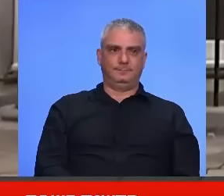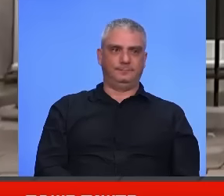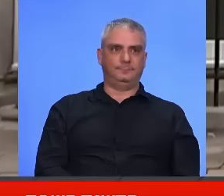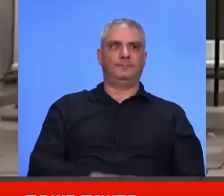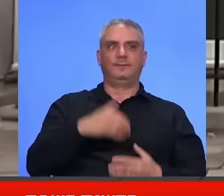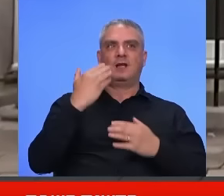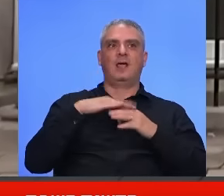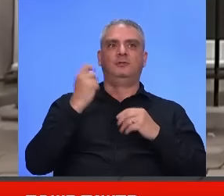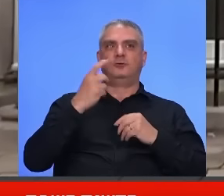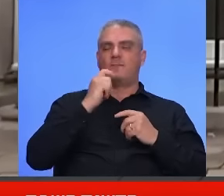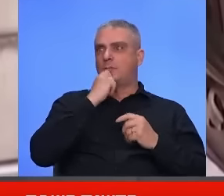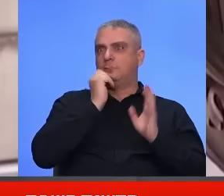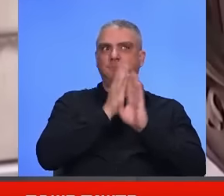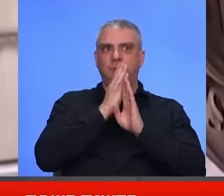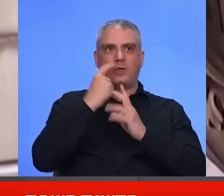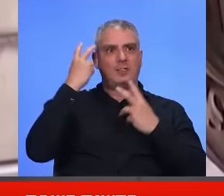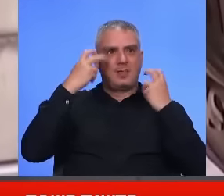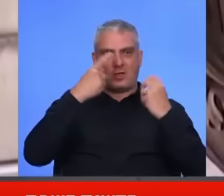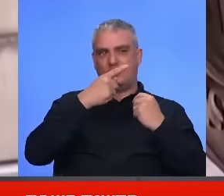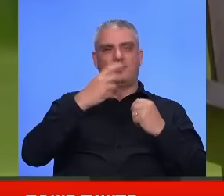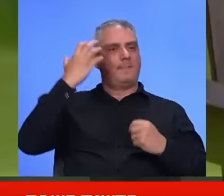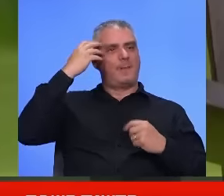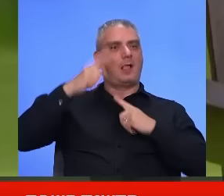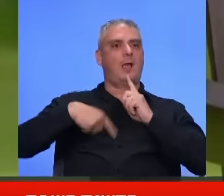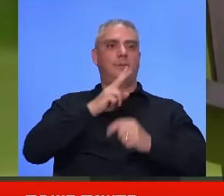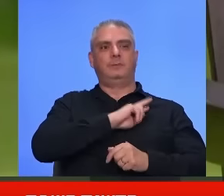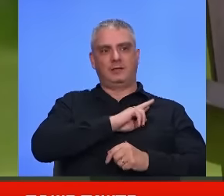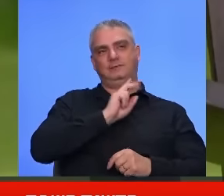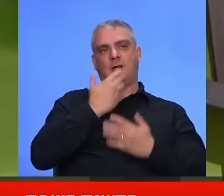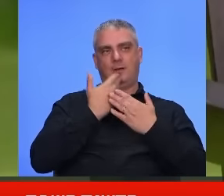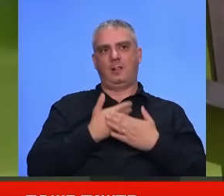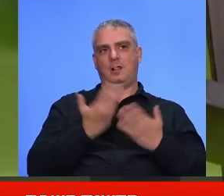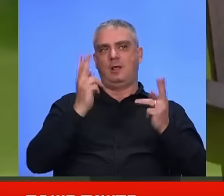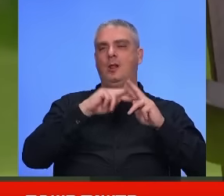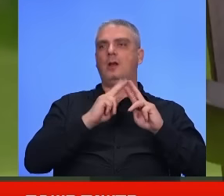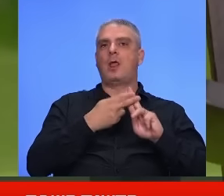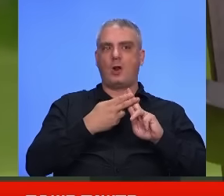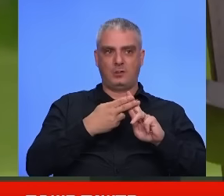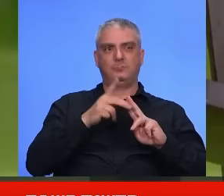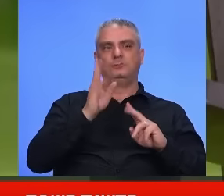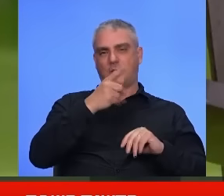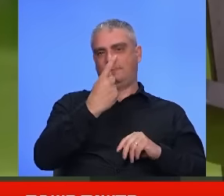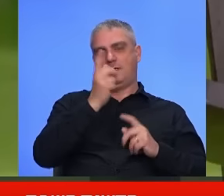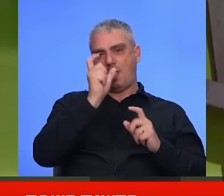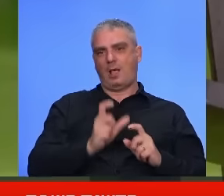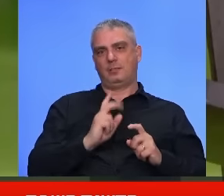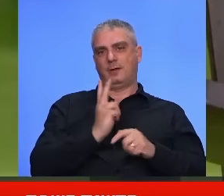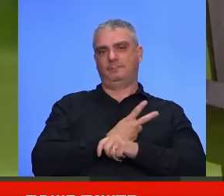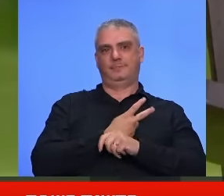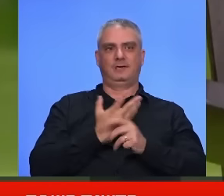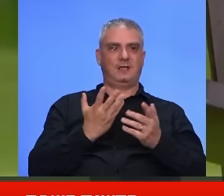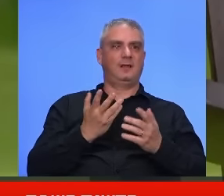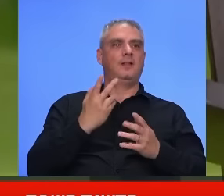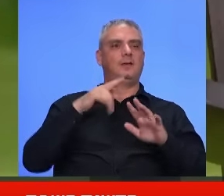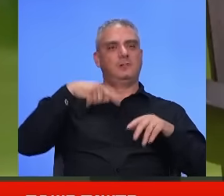בתום שבועות של מסתורין ותיאוריות, המלכה הבאה של בריטניה נאלצת לגלות לעולם שגם היא בשר ודם. In